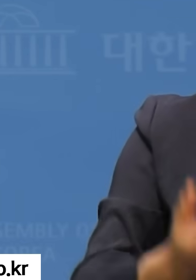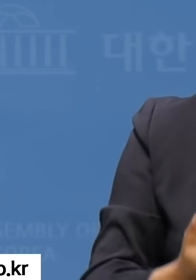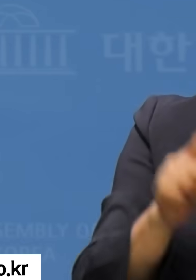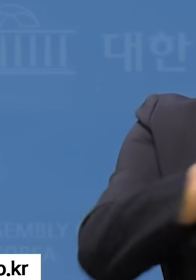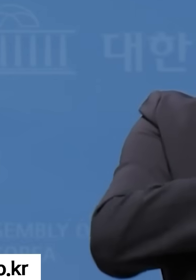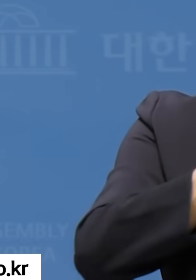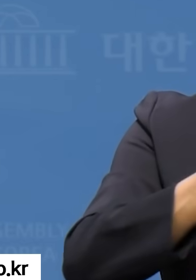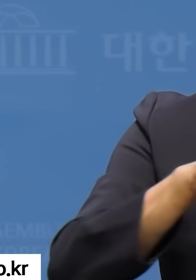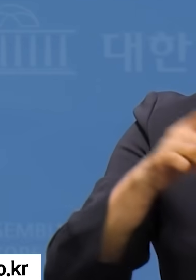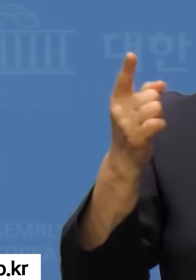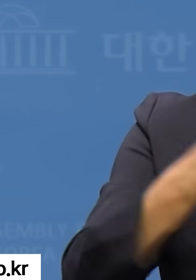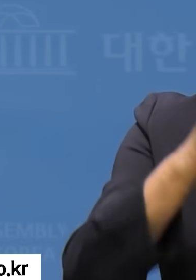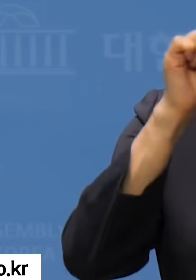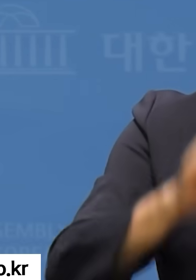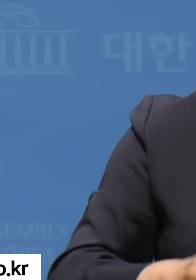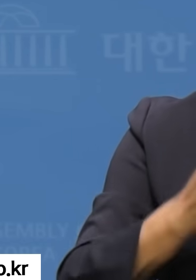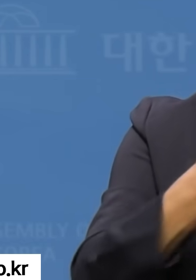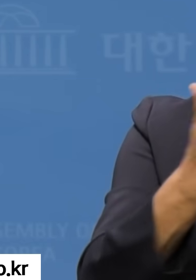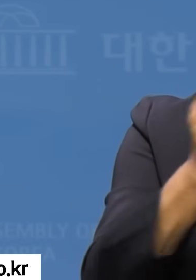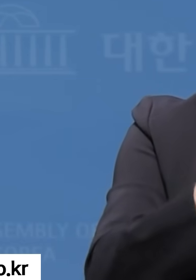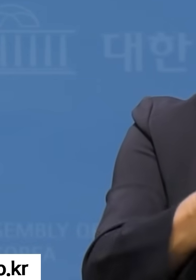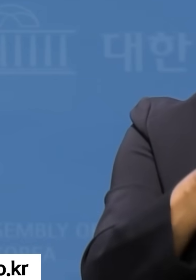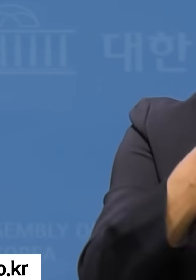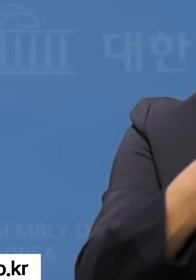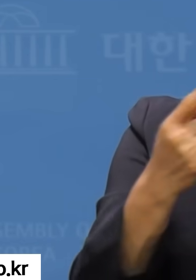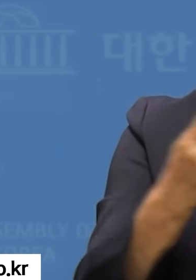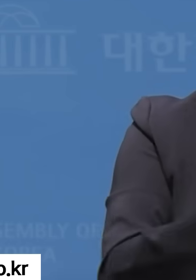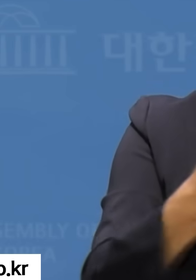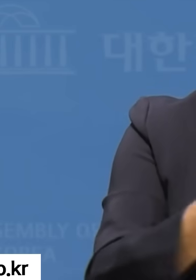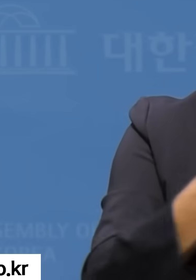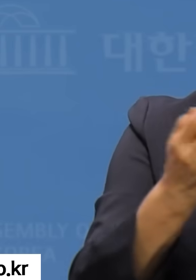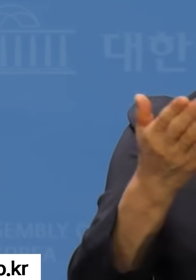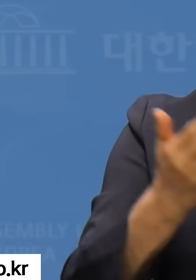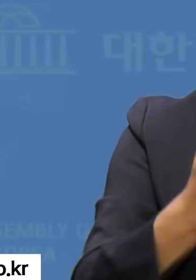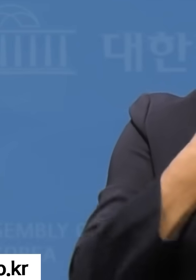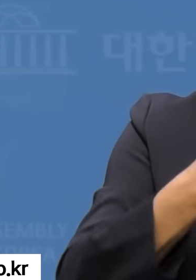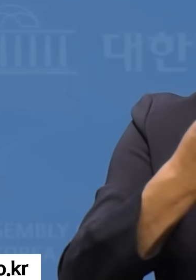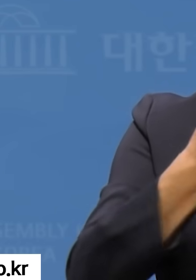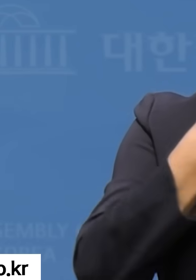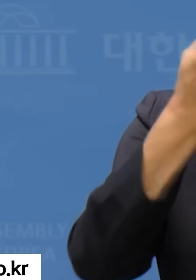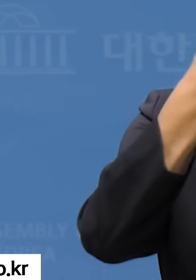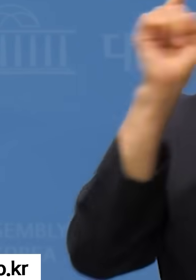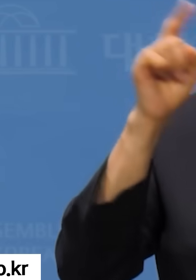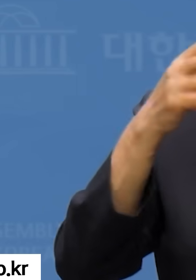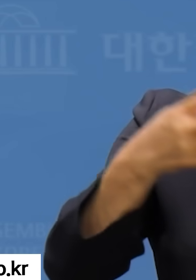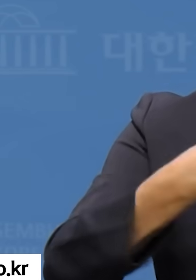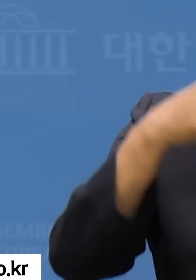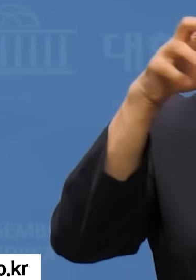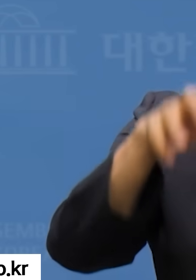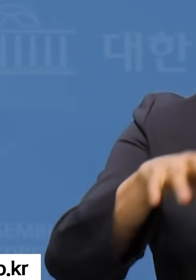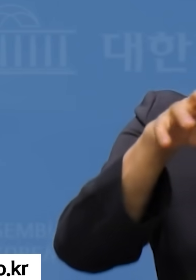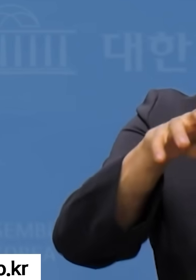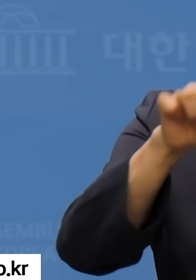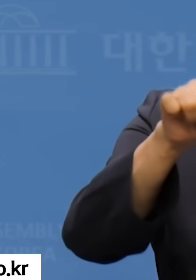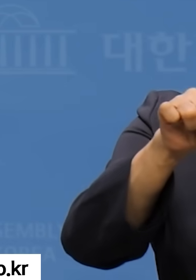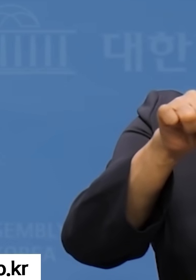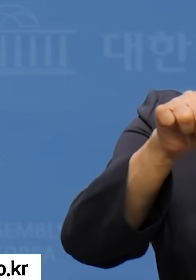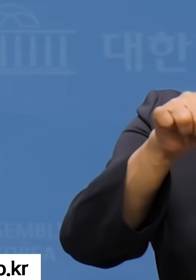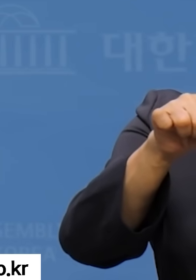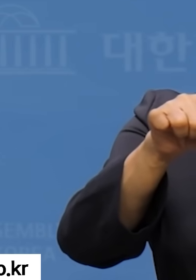먼저 한 짓이 이재명 대표가 치료를 받았던 서울대학병원, 그